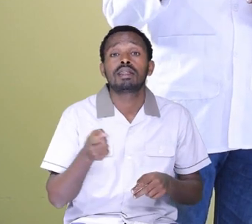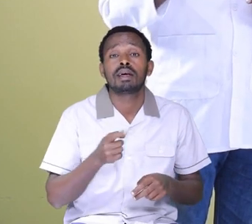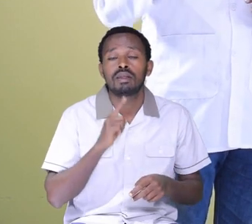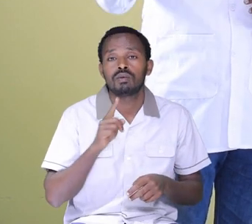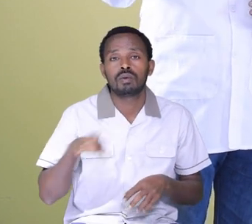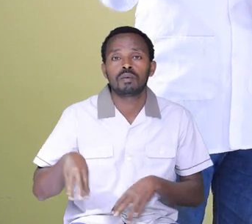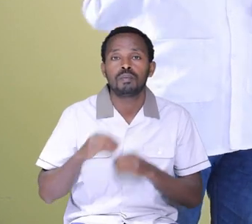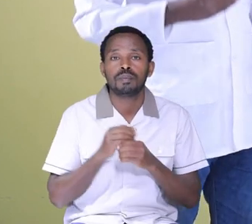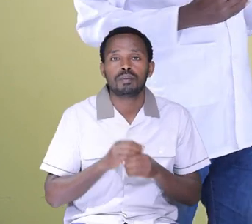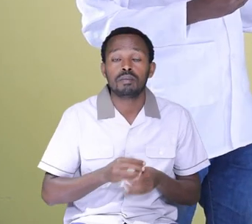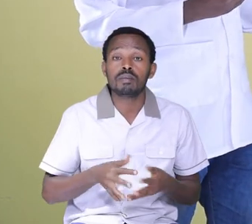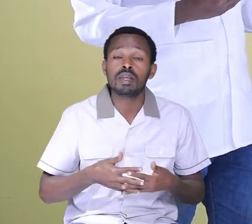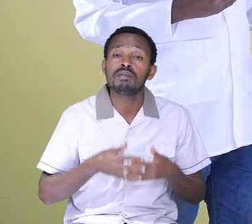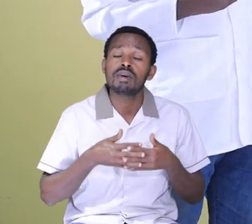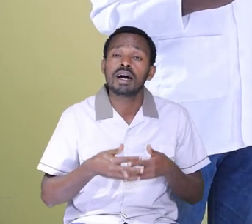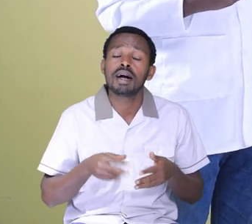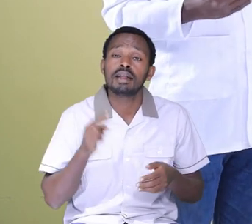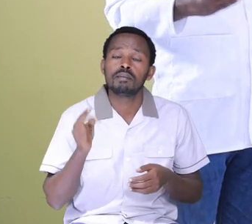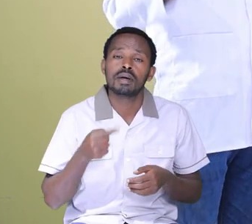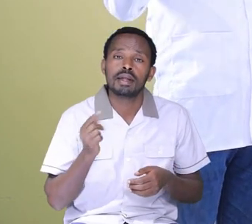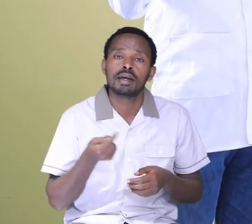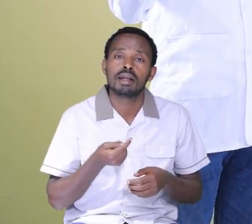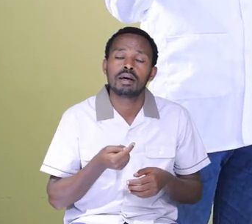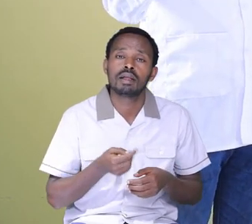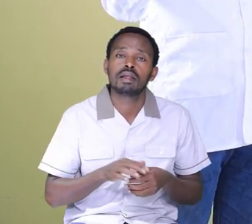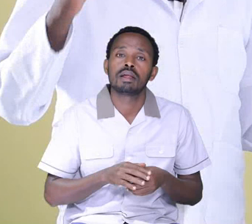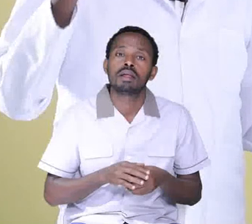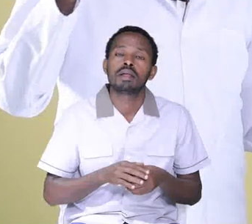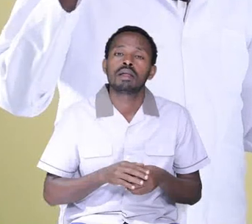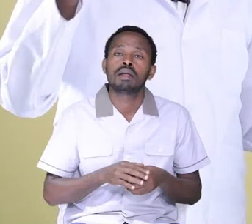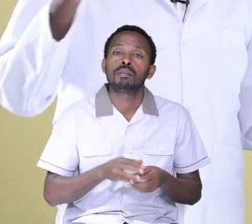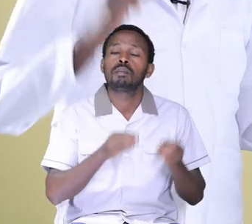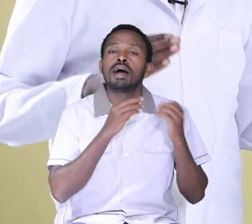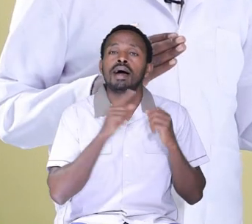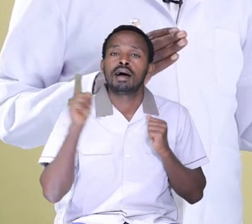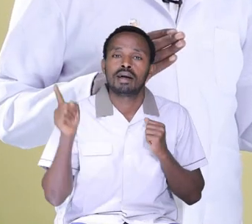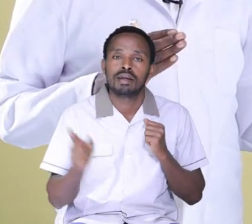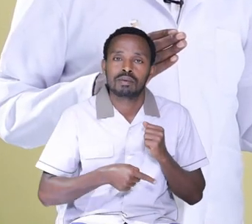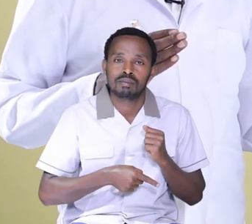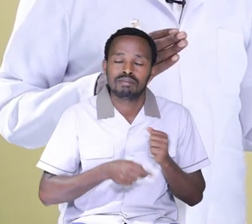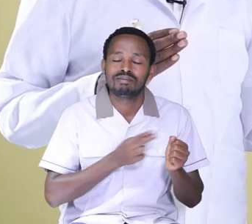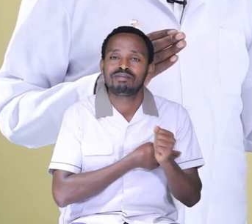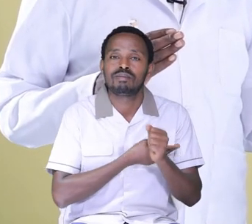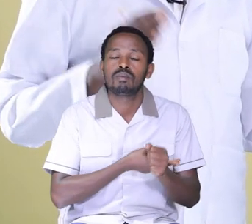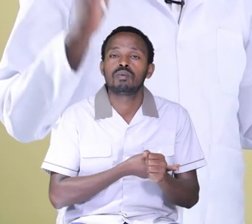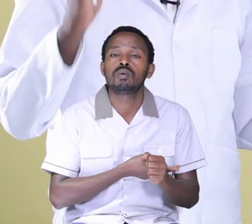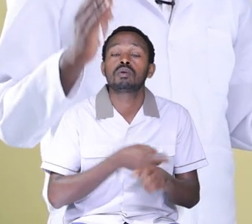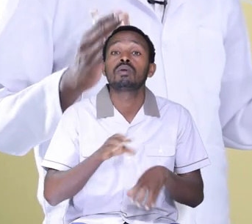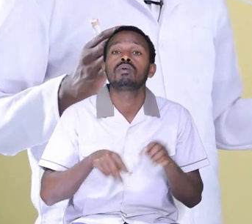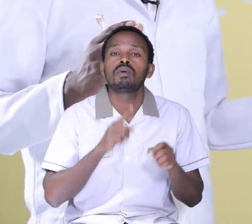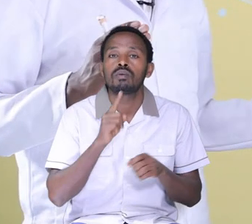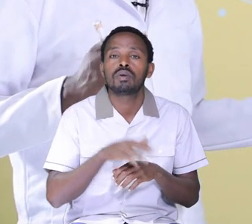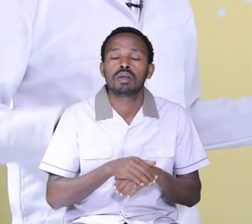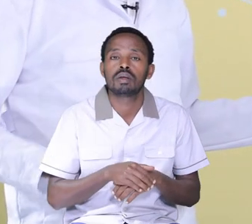Barattoota faayidaan makaanikaalaa ba'aa hiruu humna sochooftuuti.